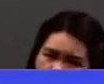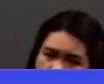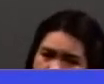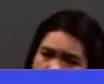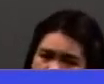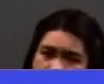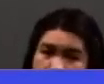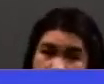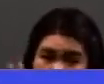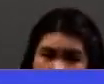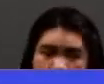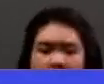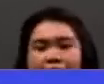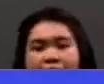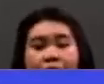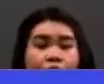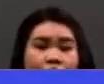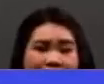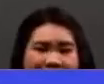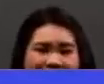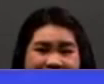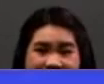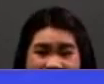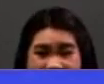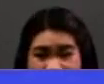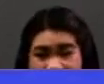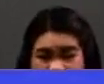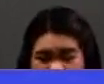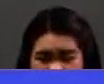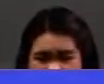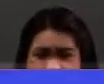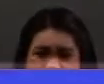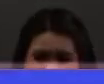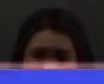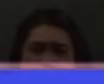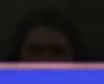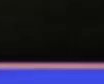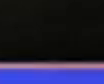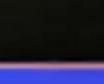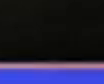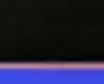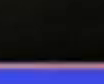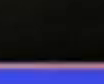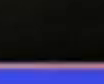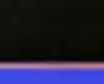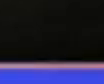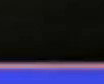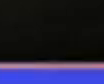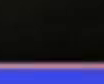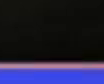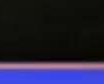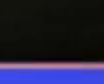เทคโนโลยีที่ทันสมัยสำหรับการผลิตวัคซีนชนิดอื่นๆผ่านความร่วมมือระดับนานาชาติในอนาคตด้วยนะคะ